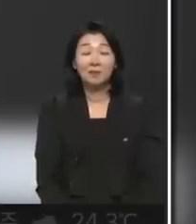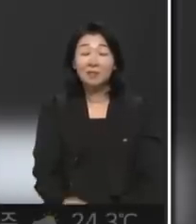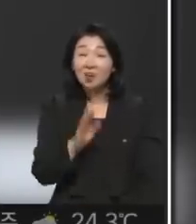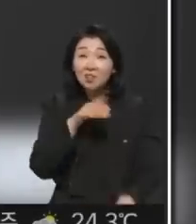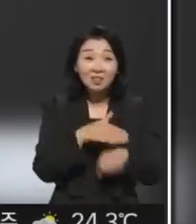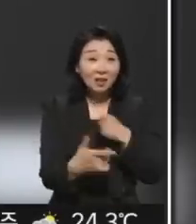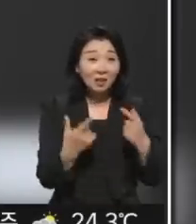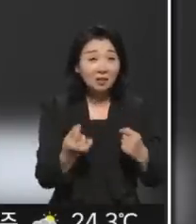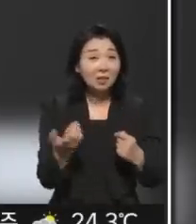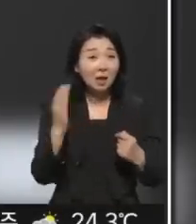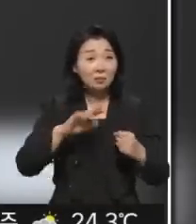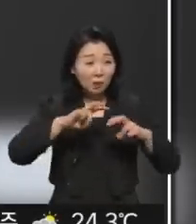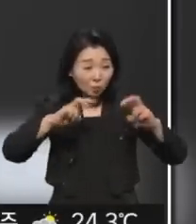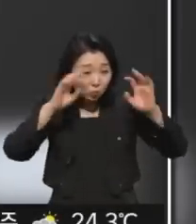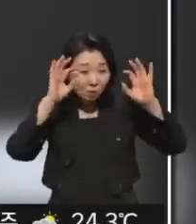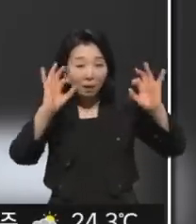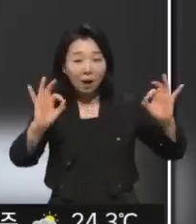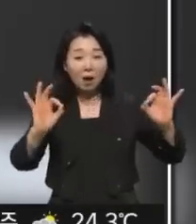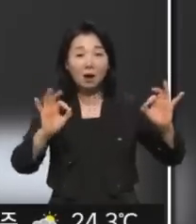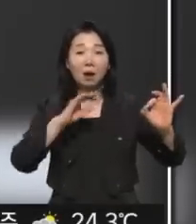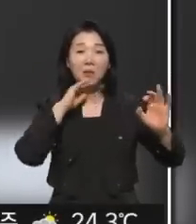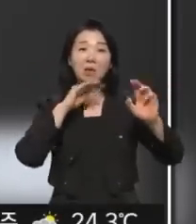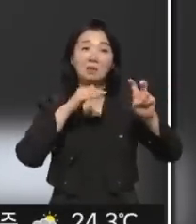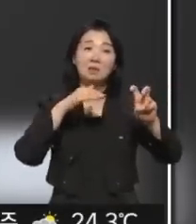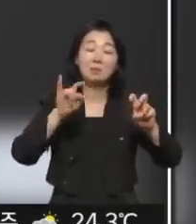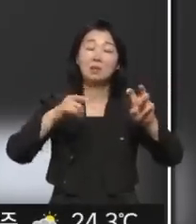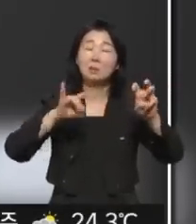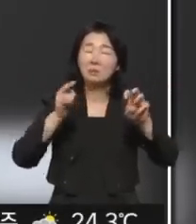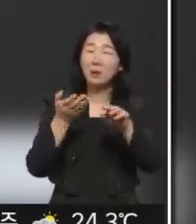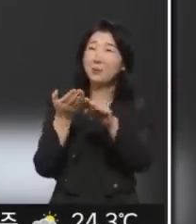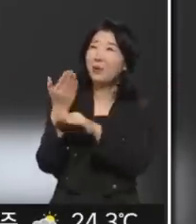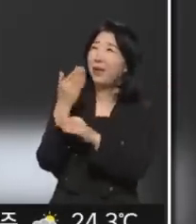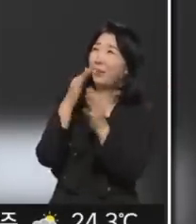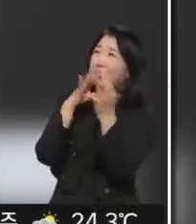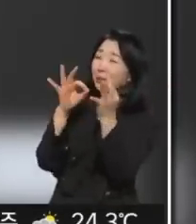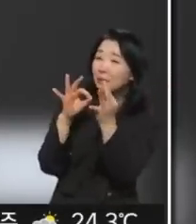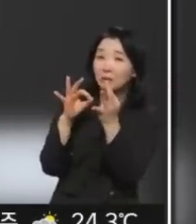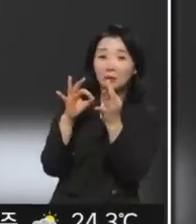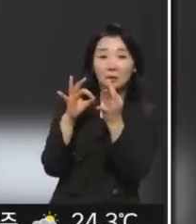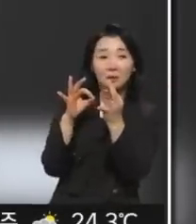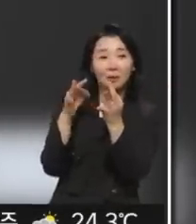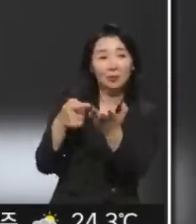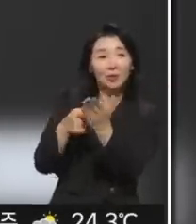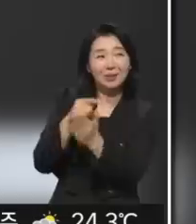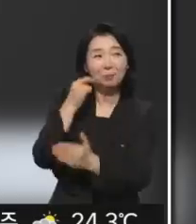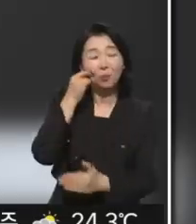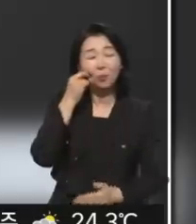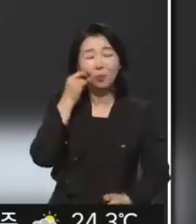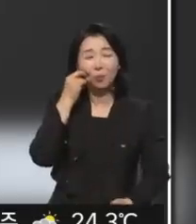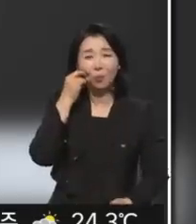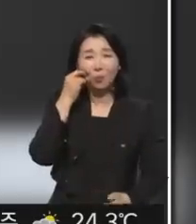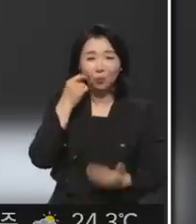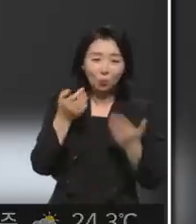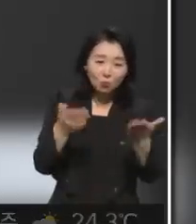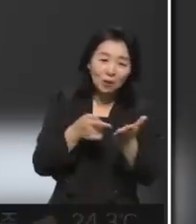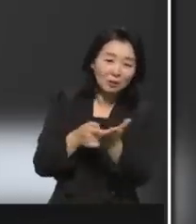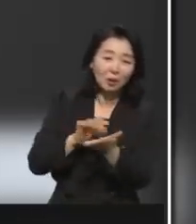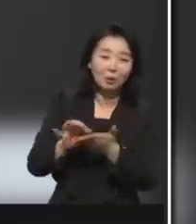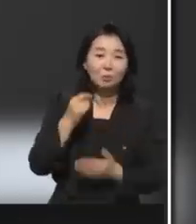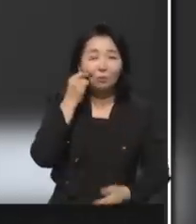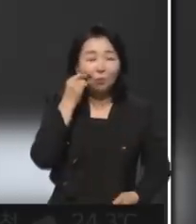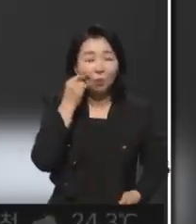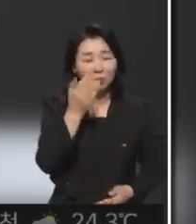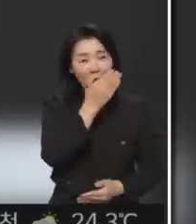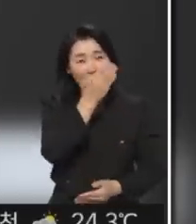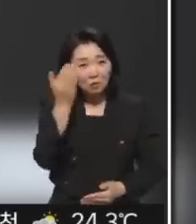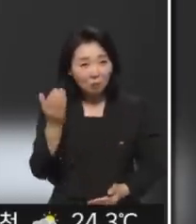같지만 실제 조사해보면 20대, 30대 직장인들이 상사 눈치 보느라 연차를 더 못 쓴다니까요. 휴가권 사각지대에 있는 젊은 근로자들의